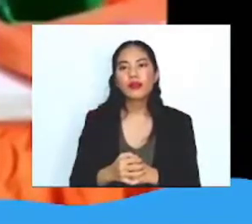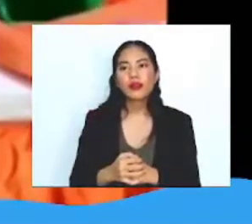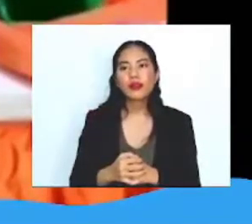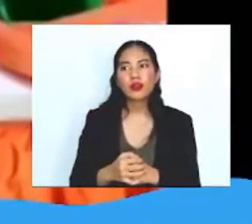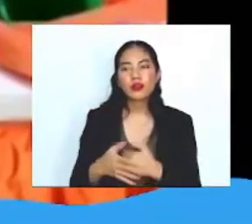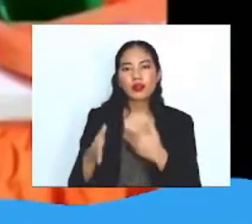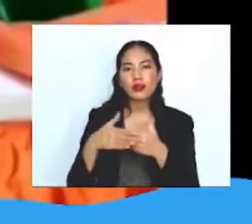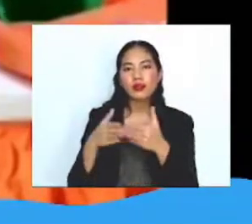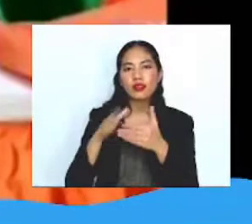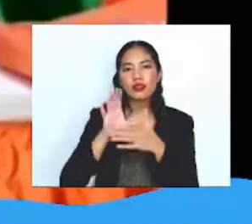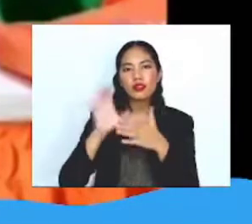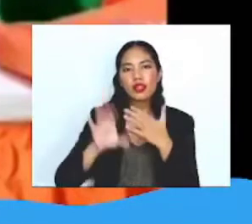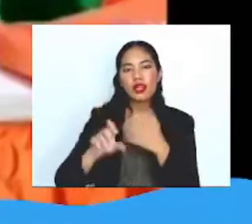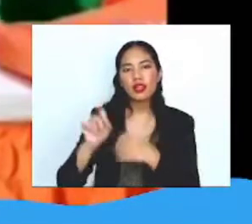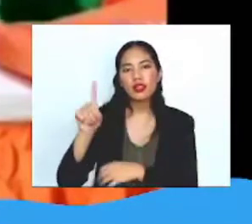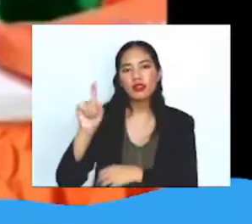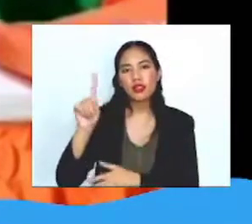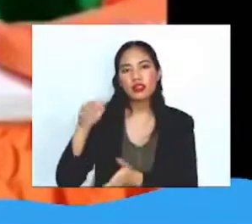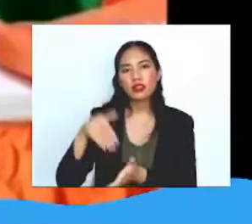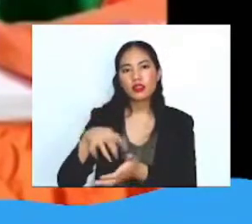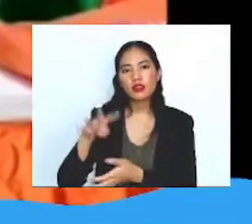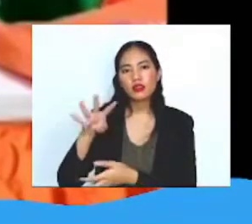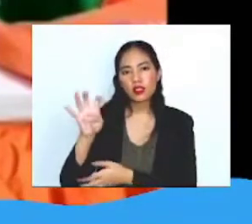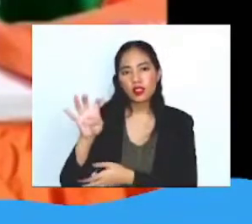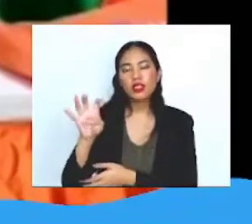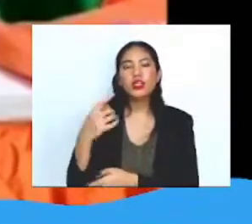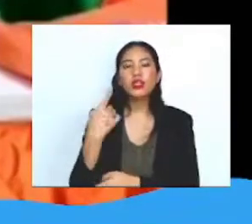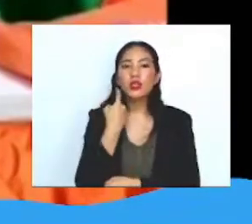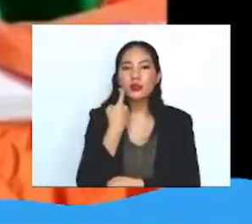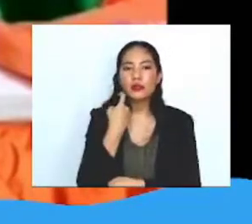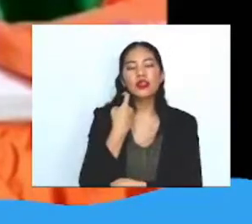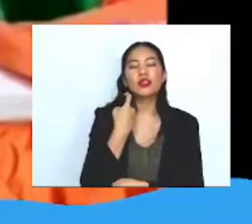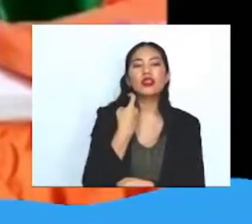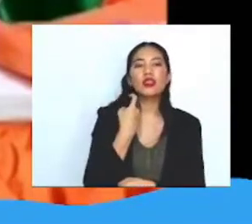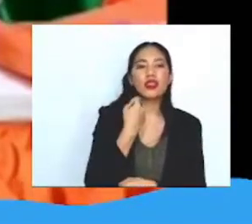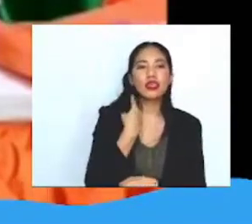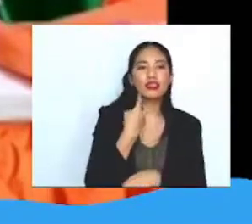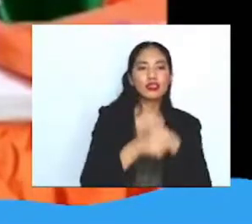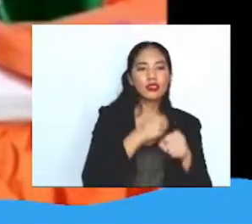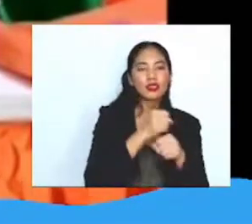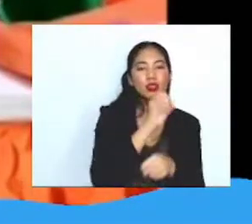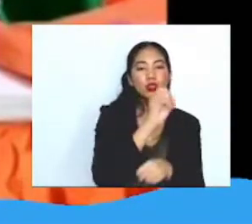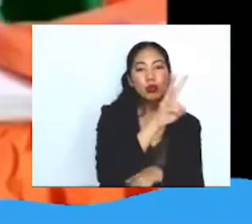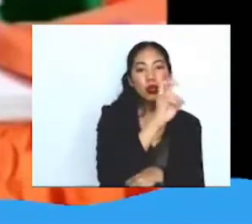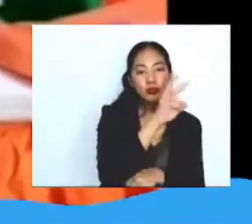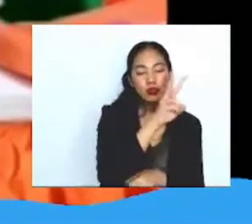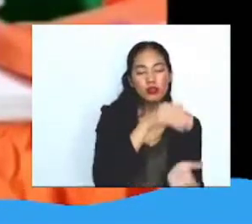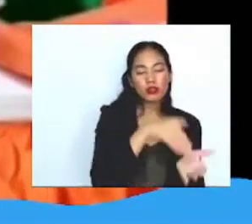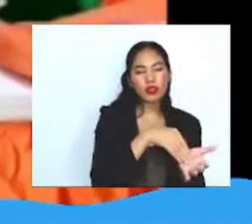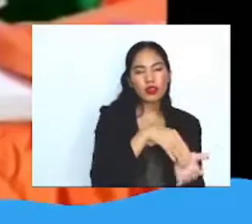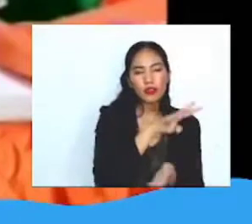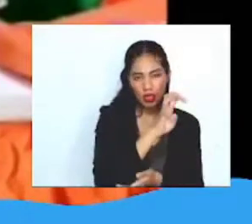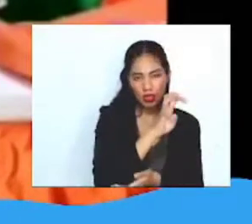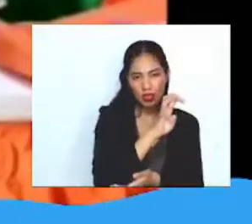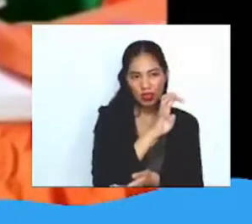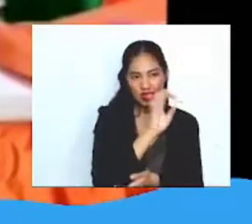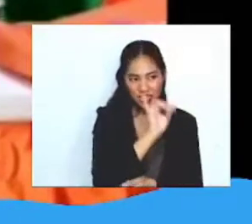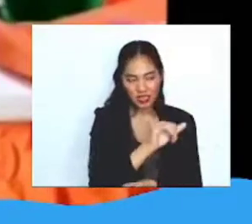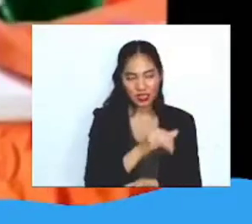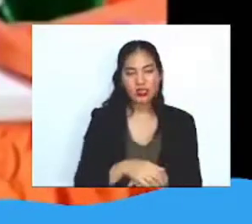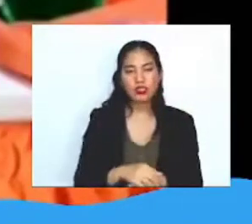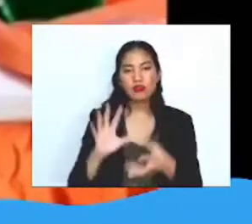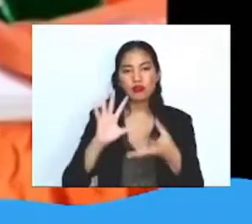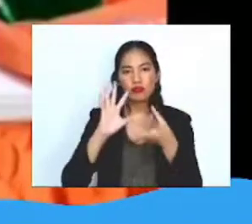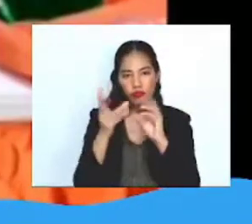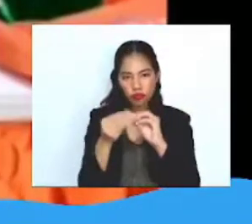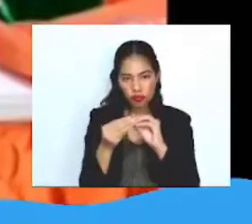11,400. Last year, nasa 12,400 po ito. Sa kabuuan, kung isasama po natin